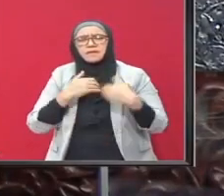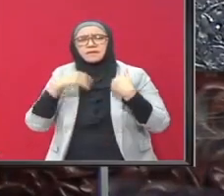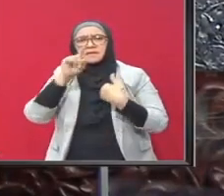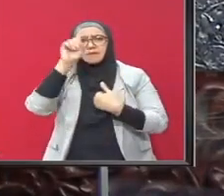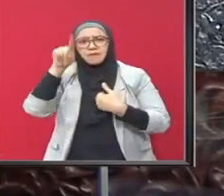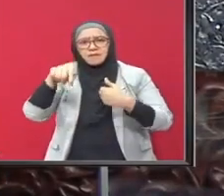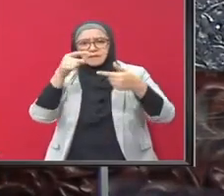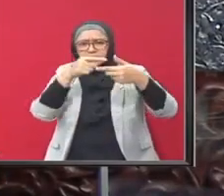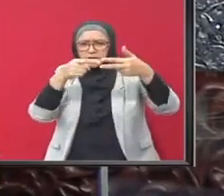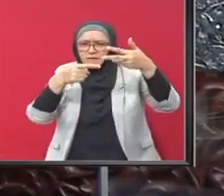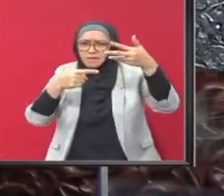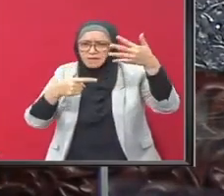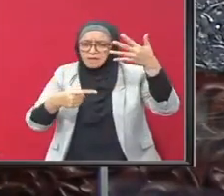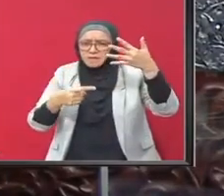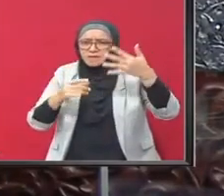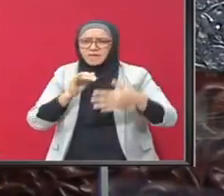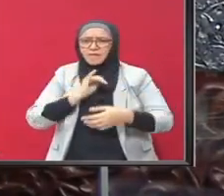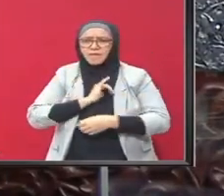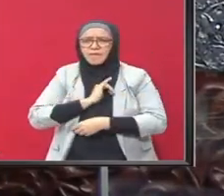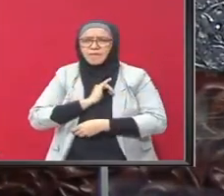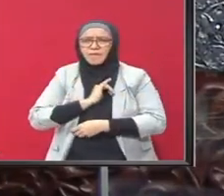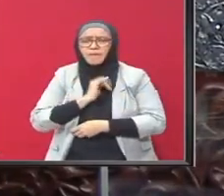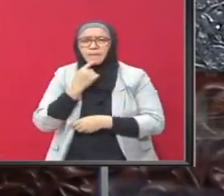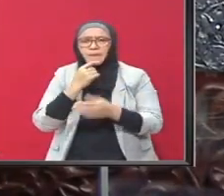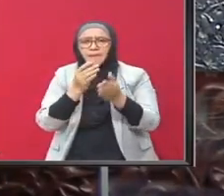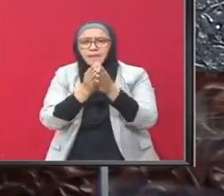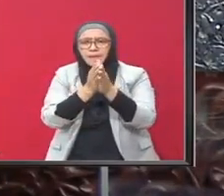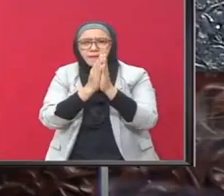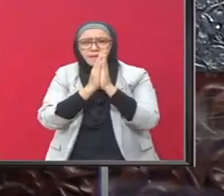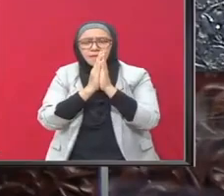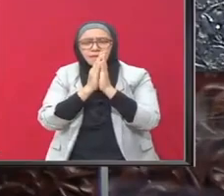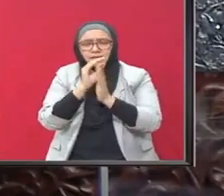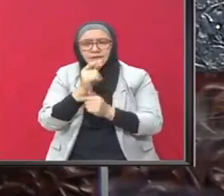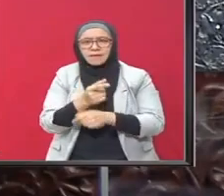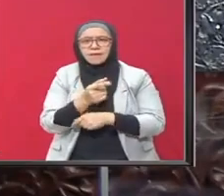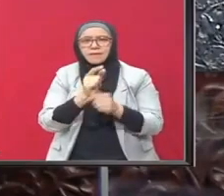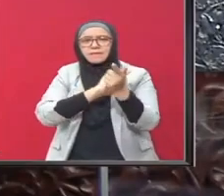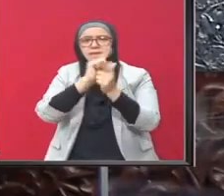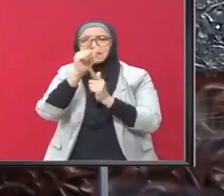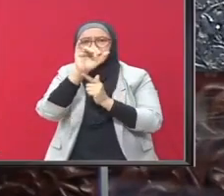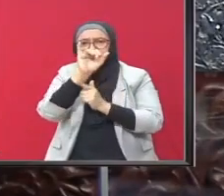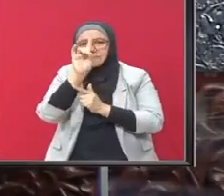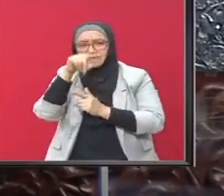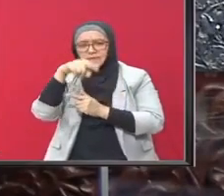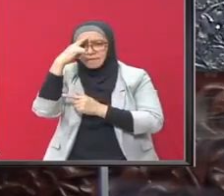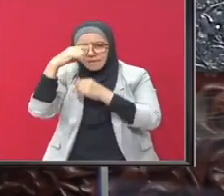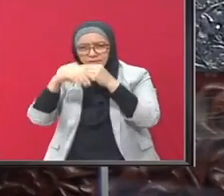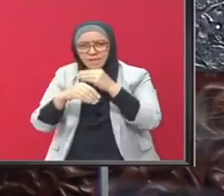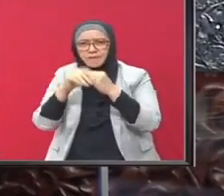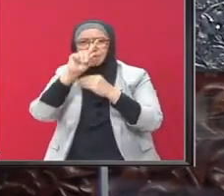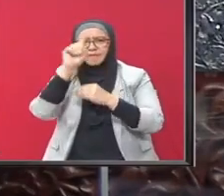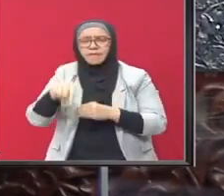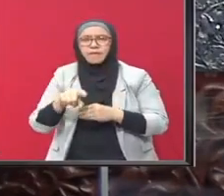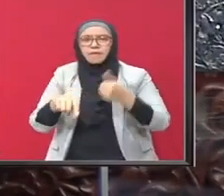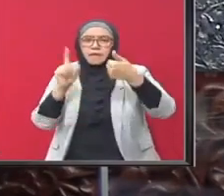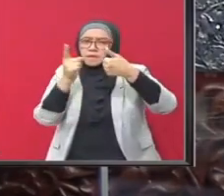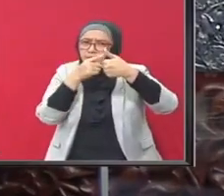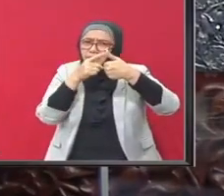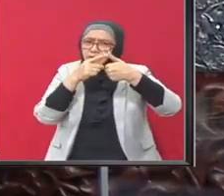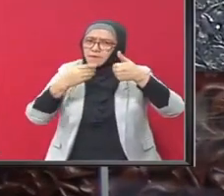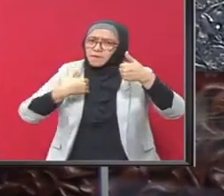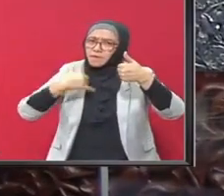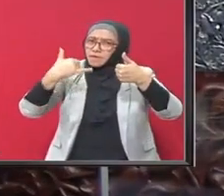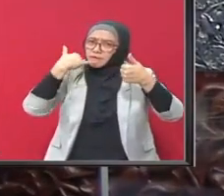saya minta izin untuk saya bertambah bertambah lagi sedikit soalan pertama adk.art panggilan telefon Di